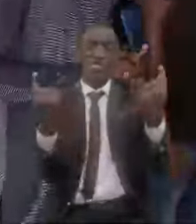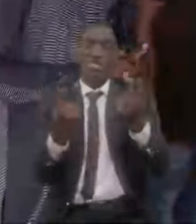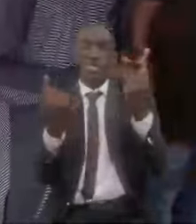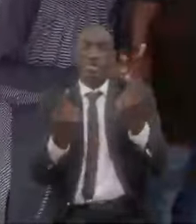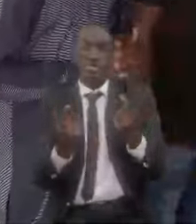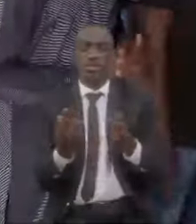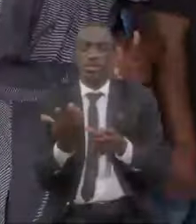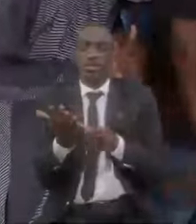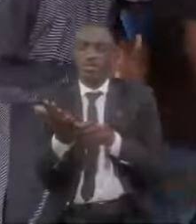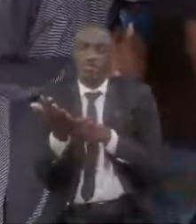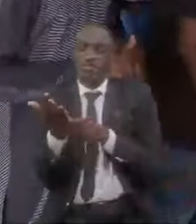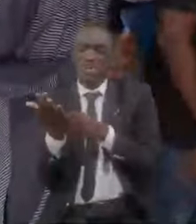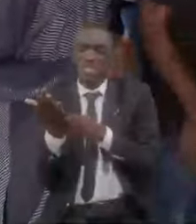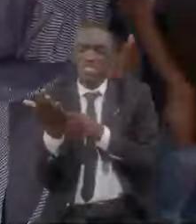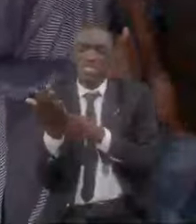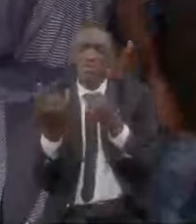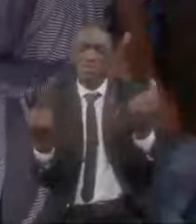péché charnel,